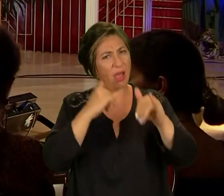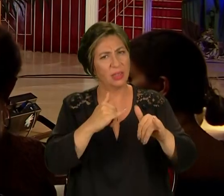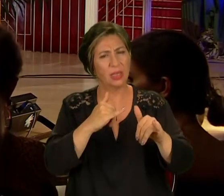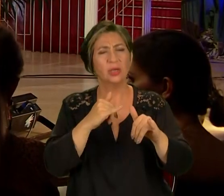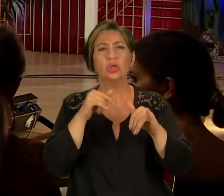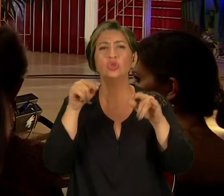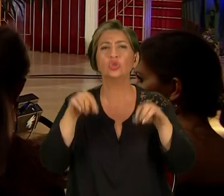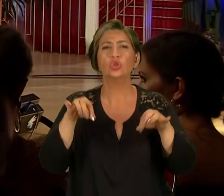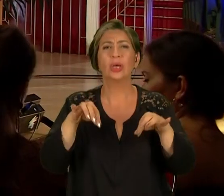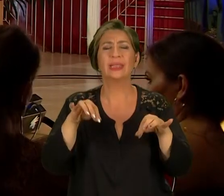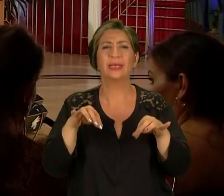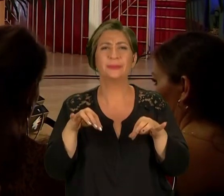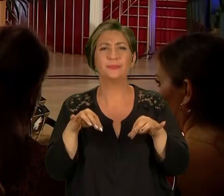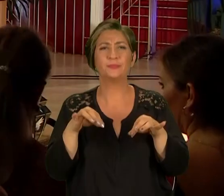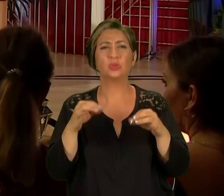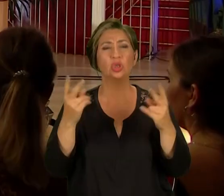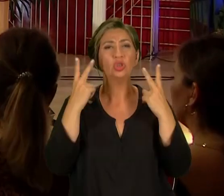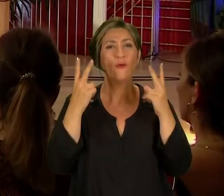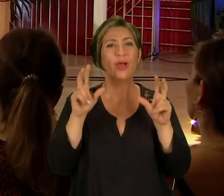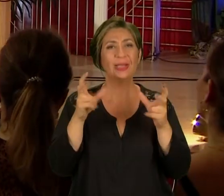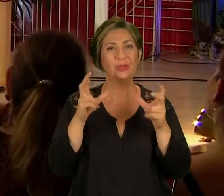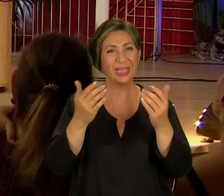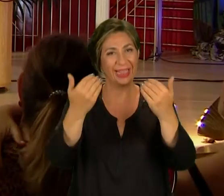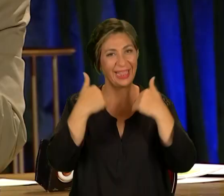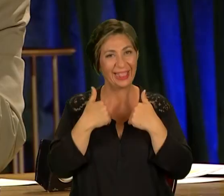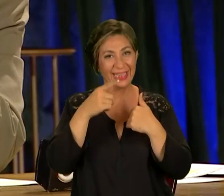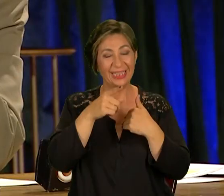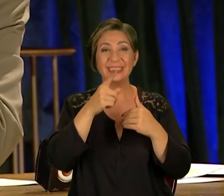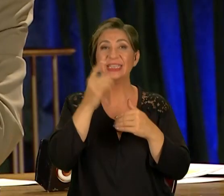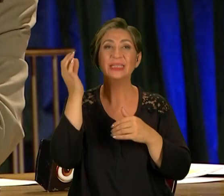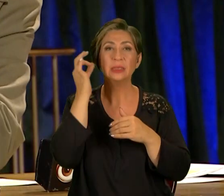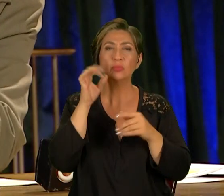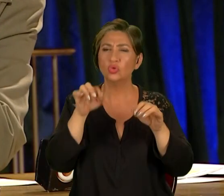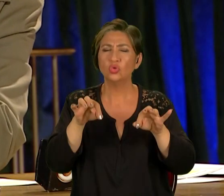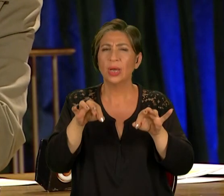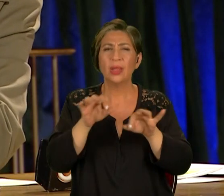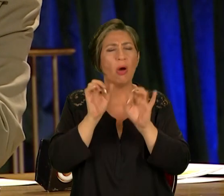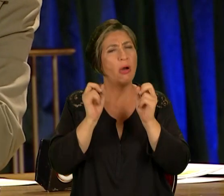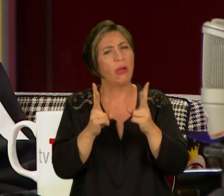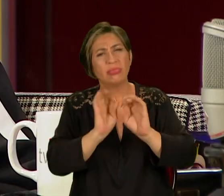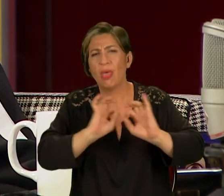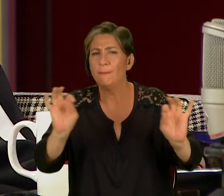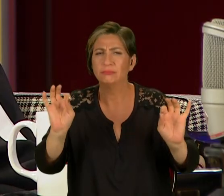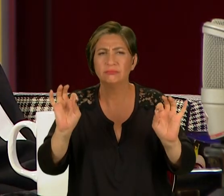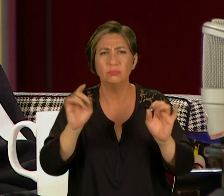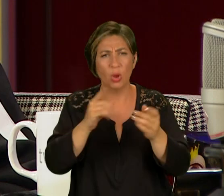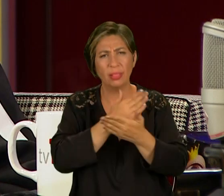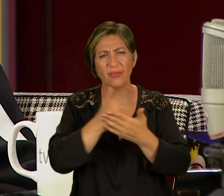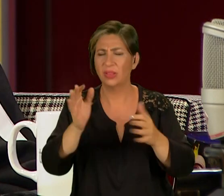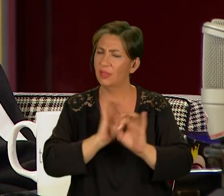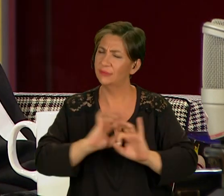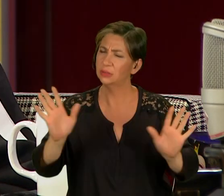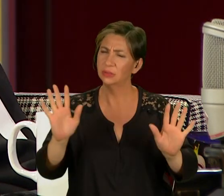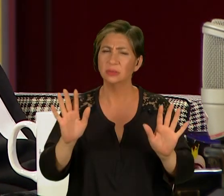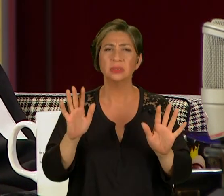şu anda Show Radyo'daki programımıza geldiğin zaman da seni dinledim. Bence şu andaki okey yani nefis. Böyle mi devam ediyor? Nefis,